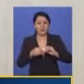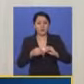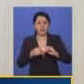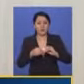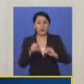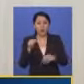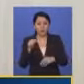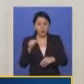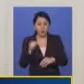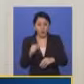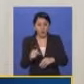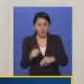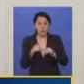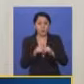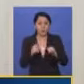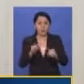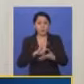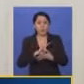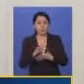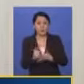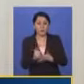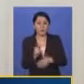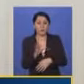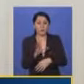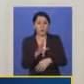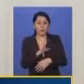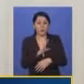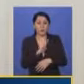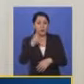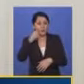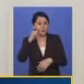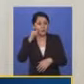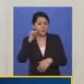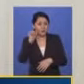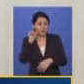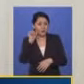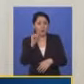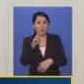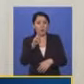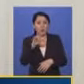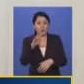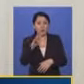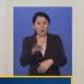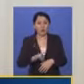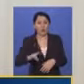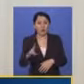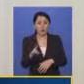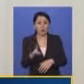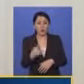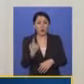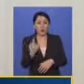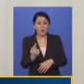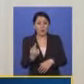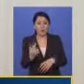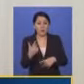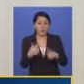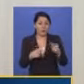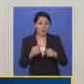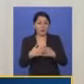осы өсім қамтамасыз етіліп отыр. Кеше ғана Аққайын ауданында бір